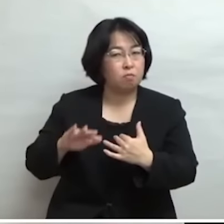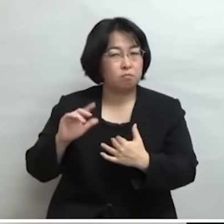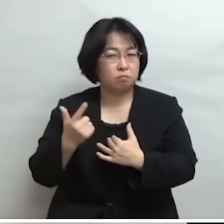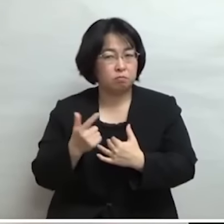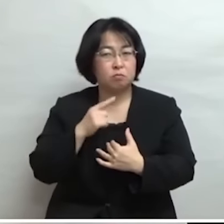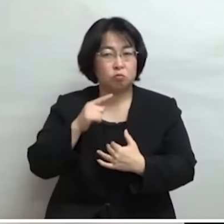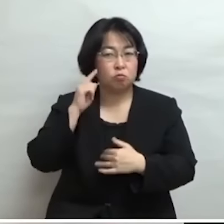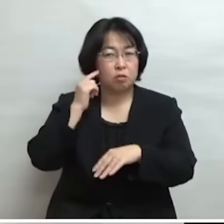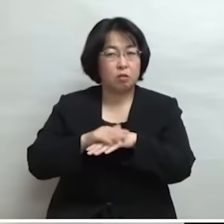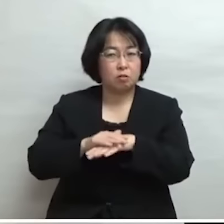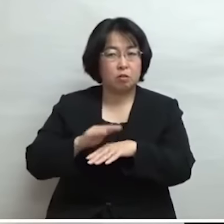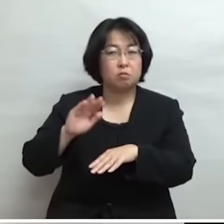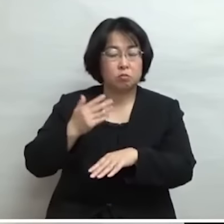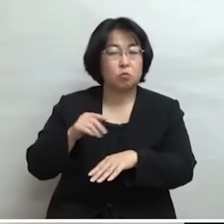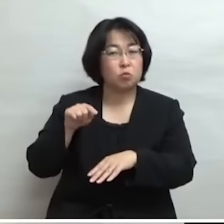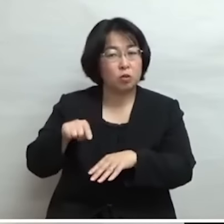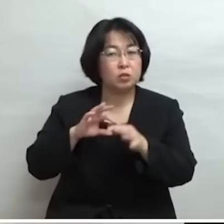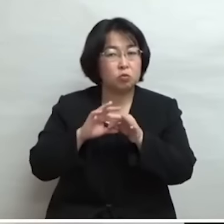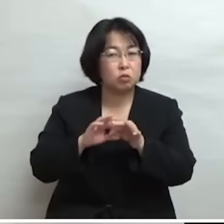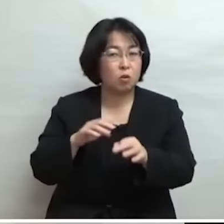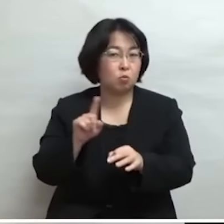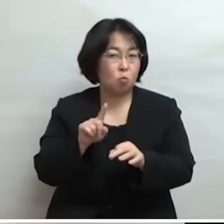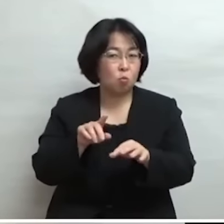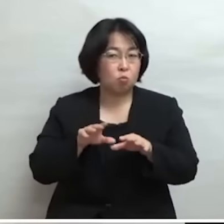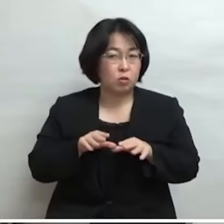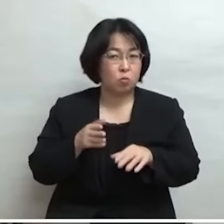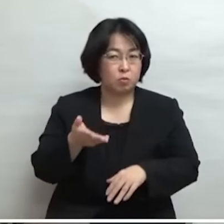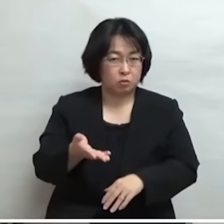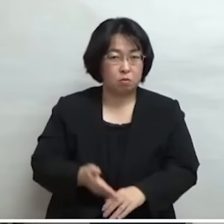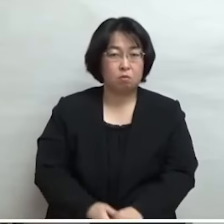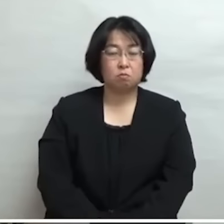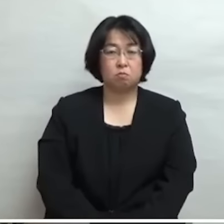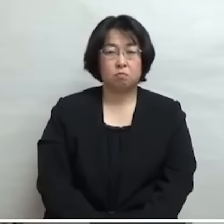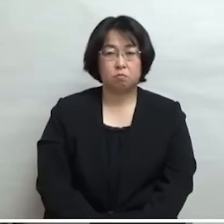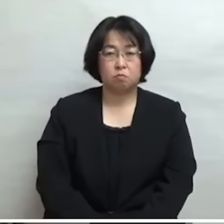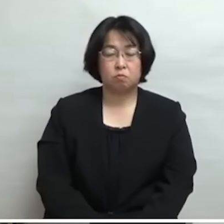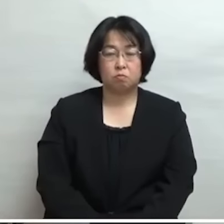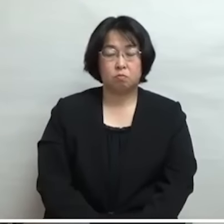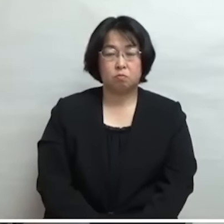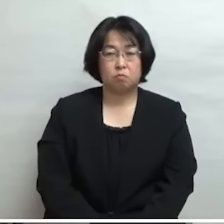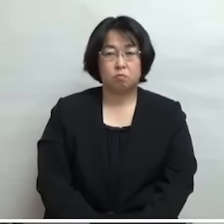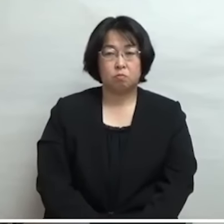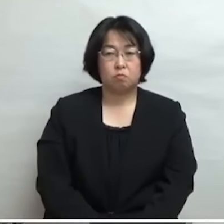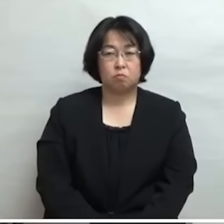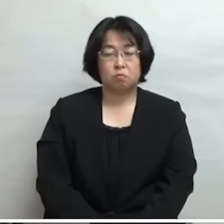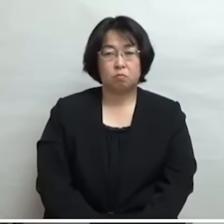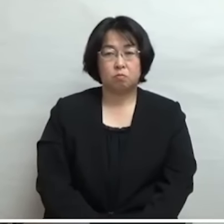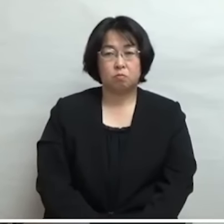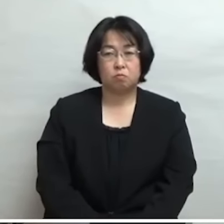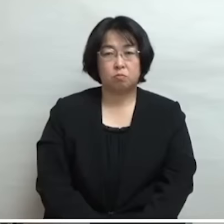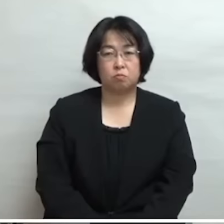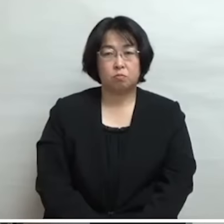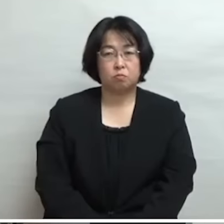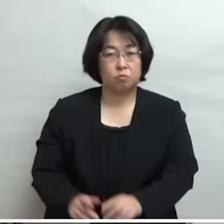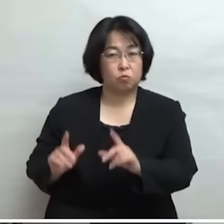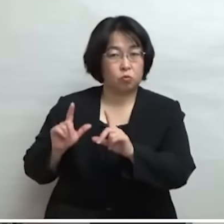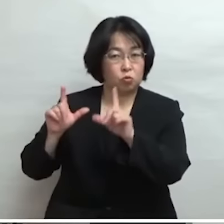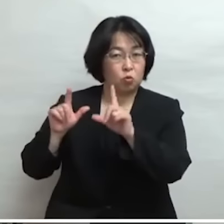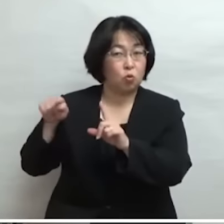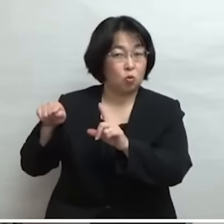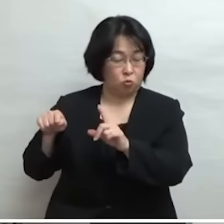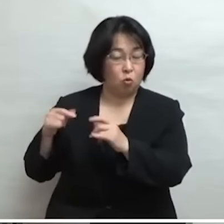ど、それについては受け止めはいかがでしょうか。 はい、まず、東京、社民党の